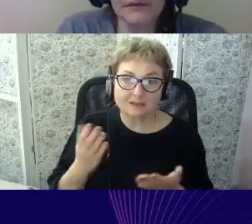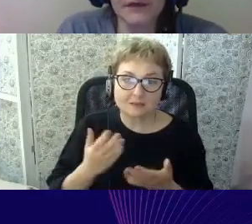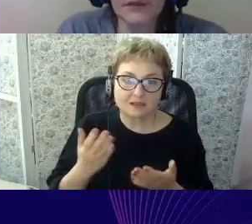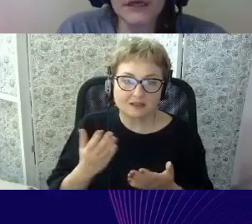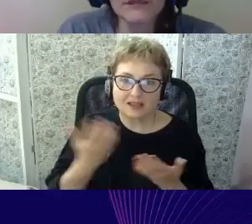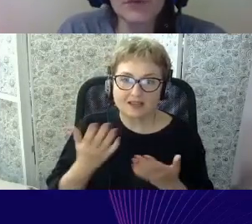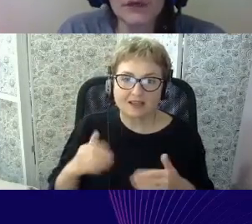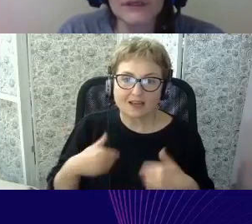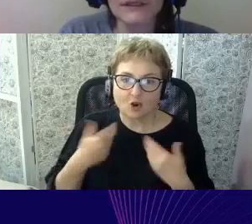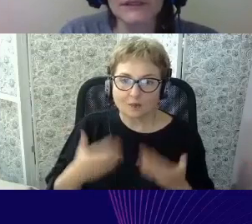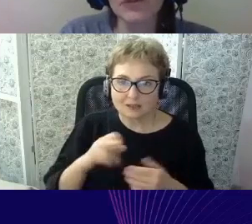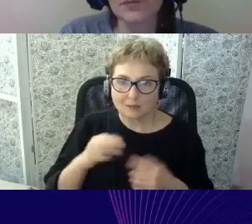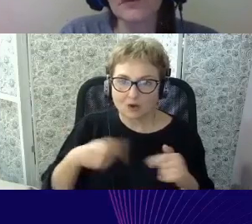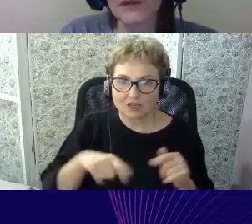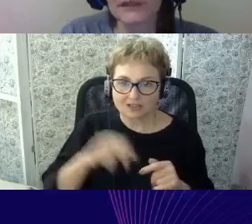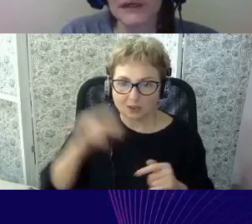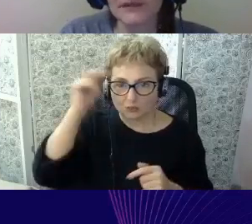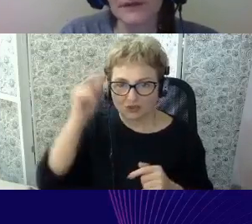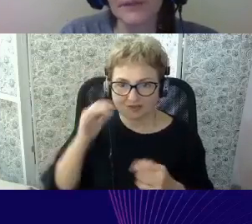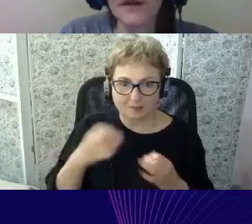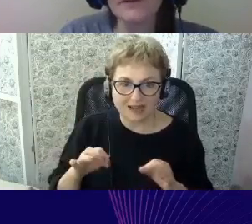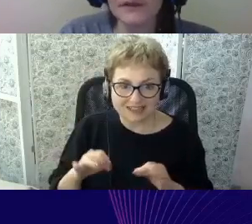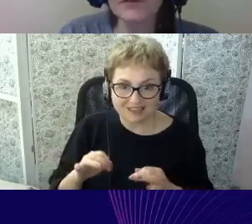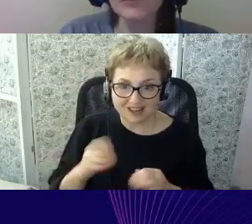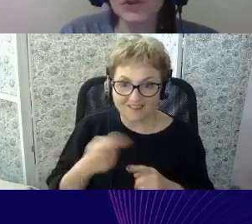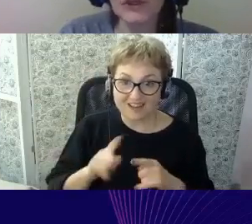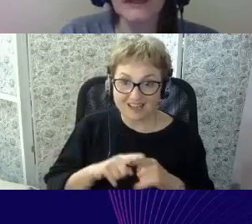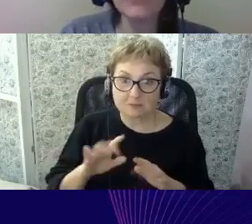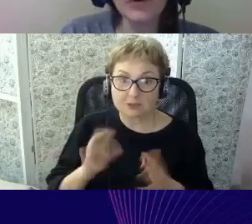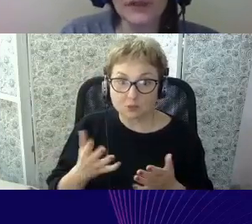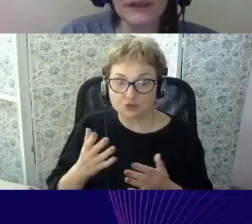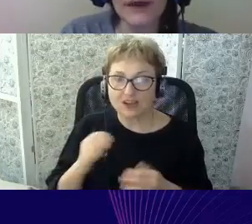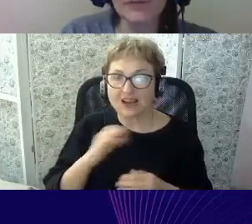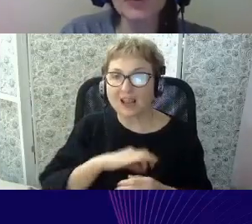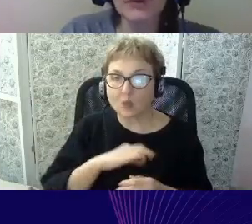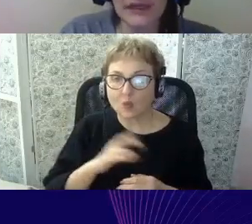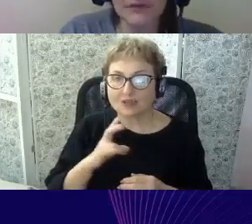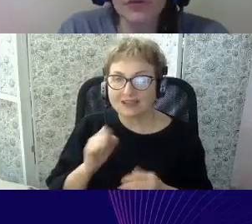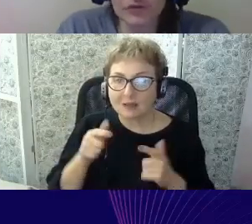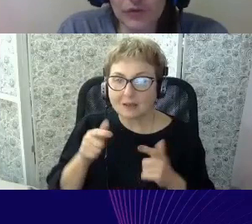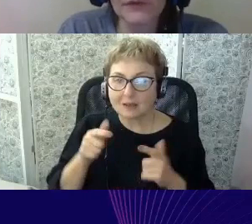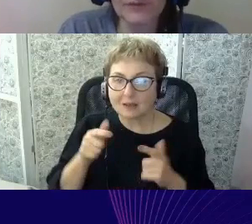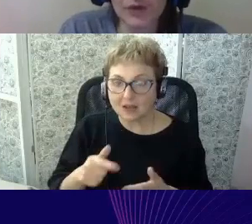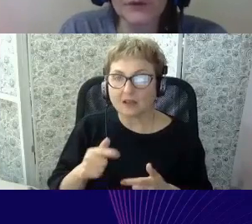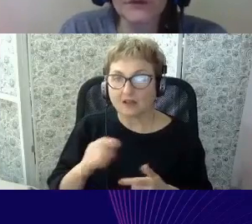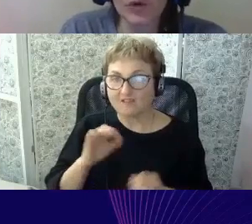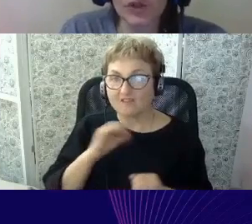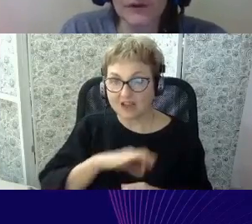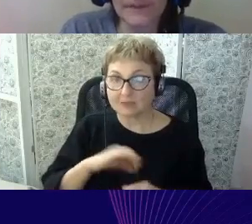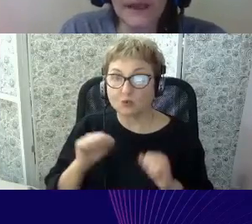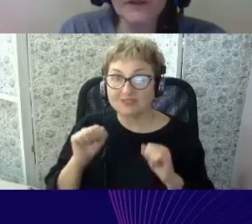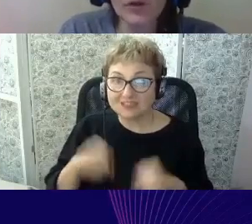какие-то рекомендации по организации учебного пространства. В этом случае льготой на поступление, безусловно,